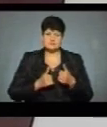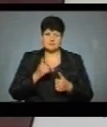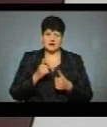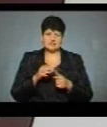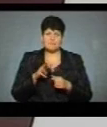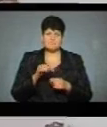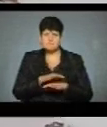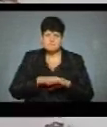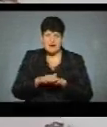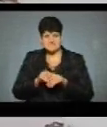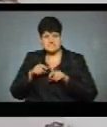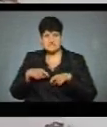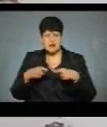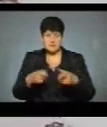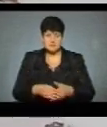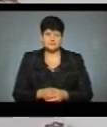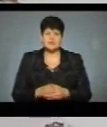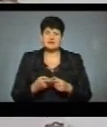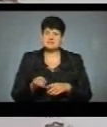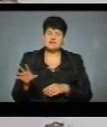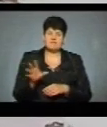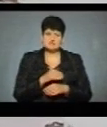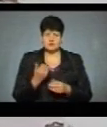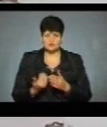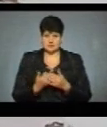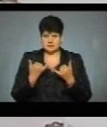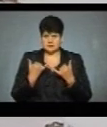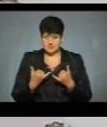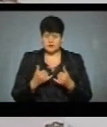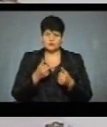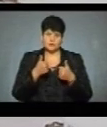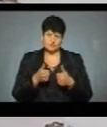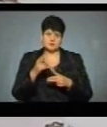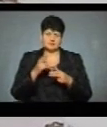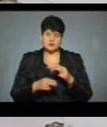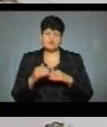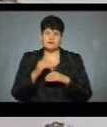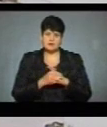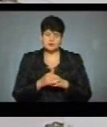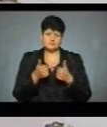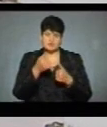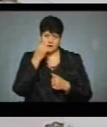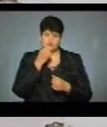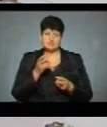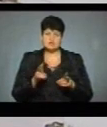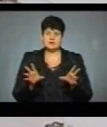мас-старті. І це всі новини на сьогодні. Я бажаю вам вдалого завершення вечора. Дякую, що залишалися з нами.